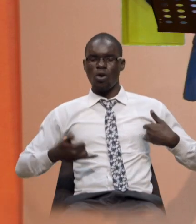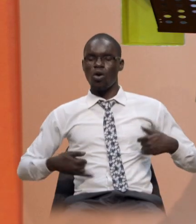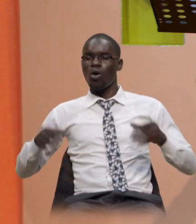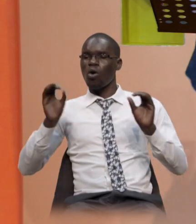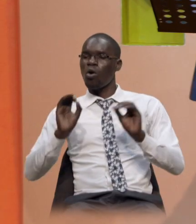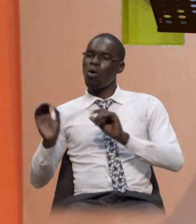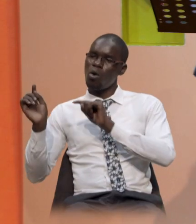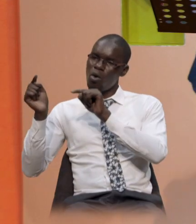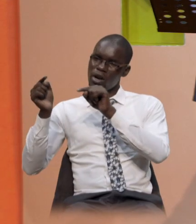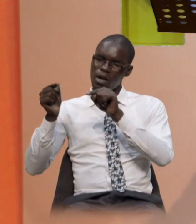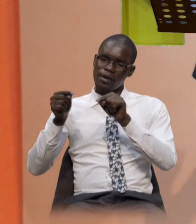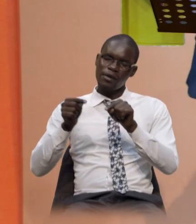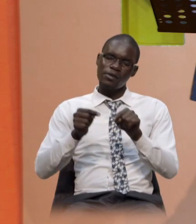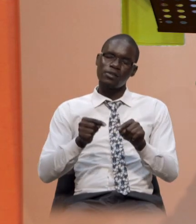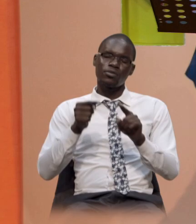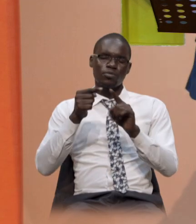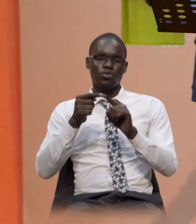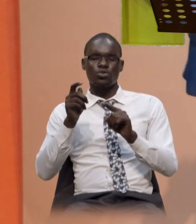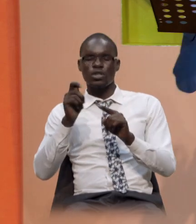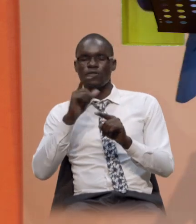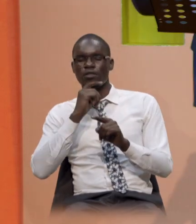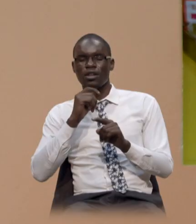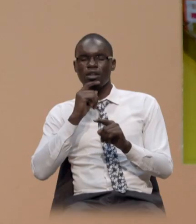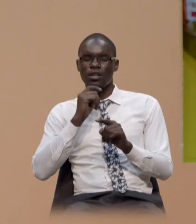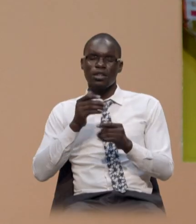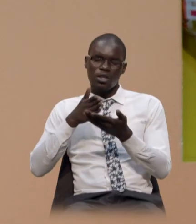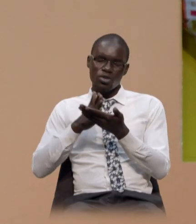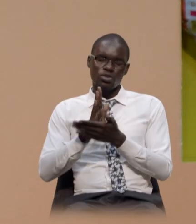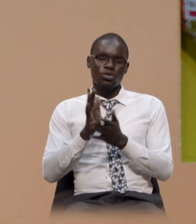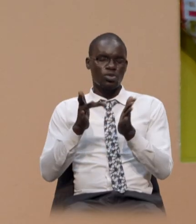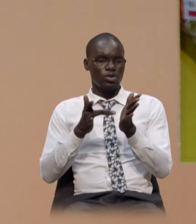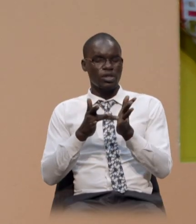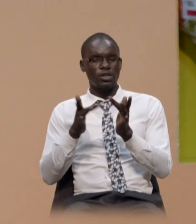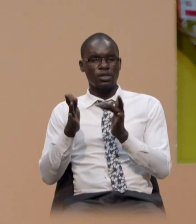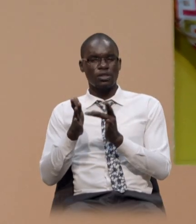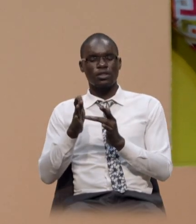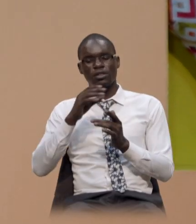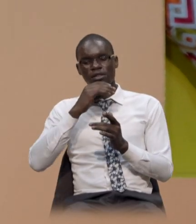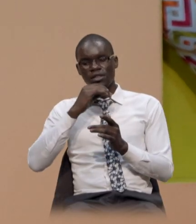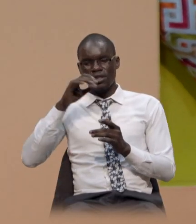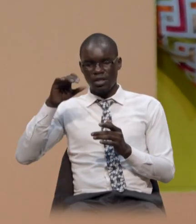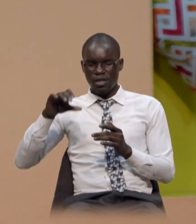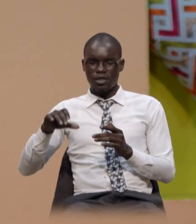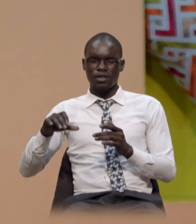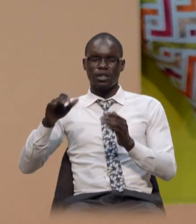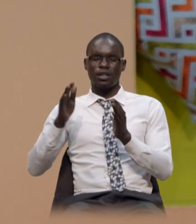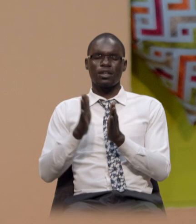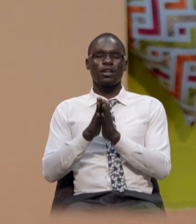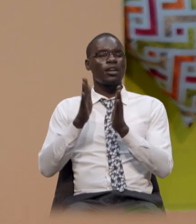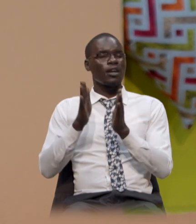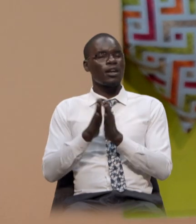wafurahi, na uje kwa Baba, kwa Yesu